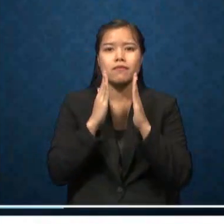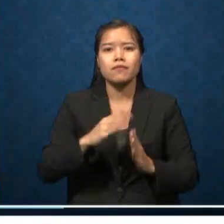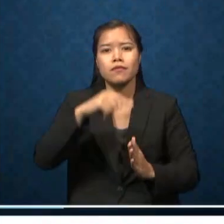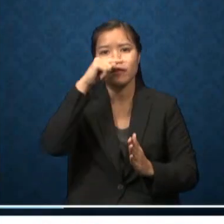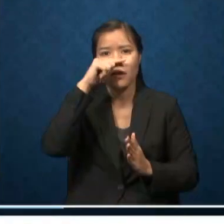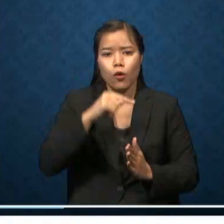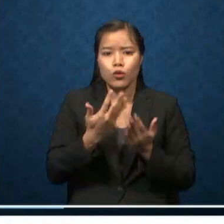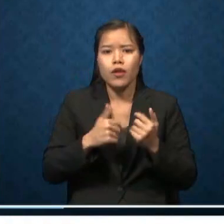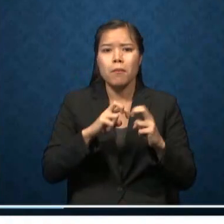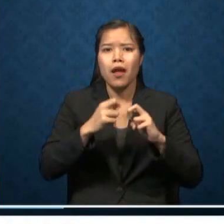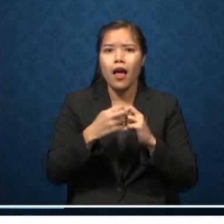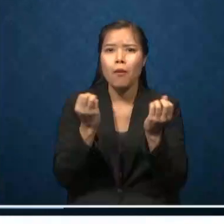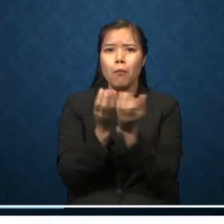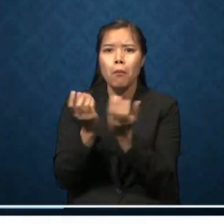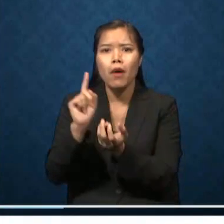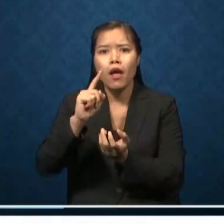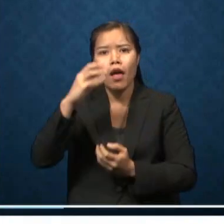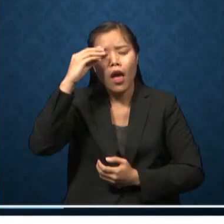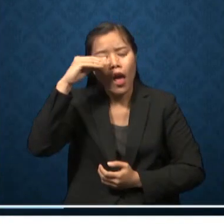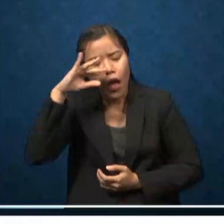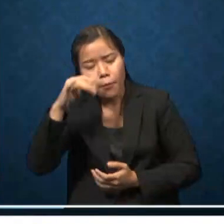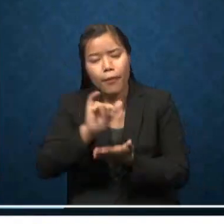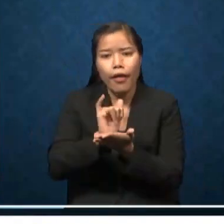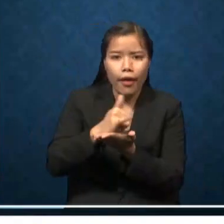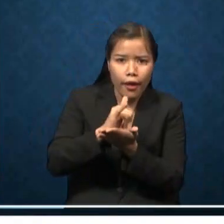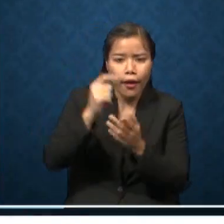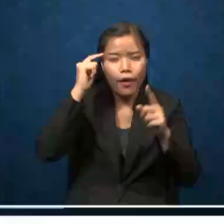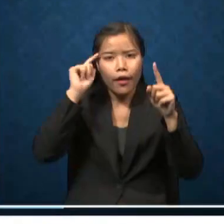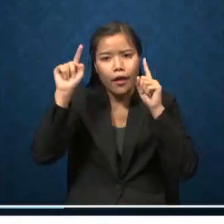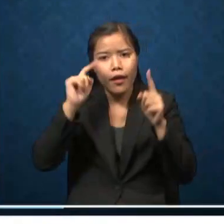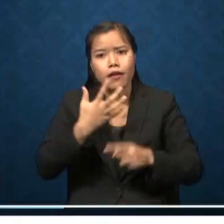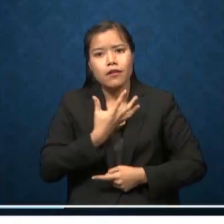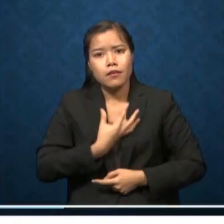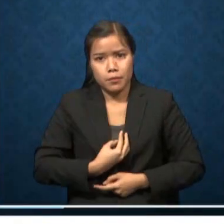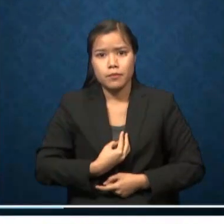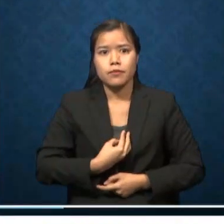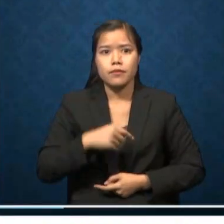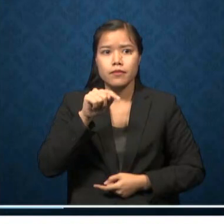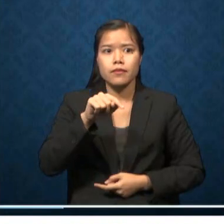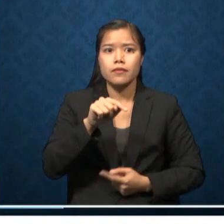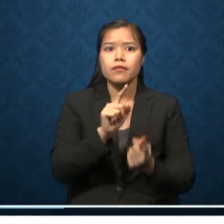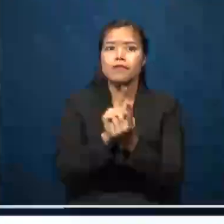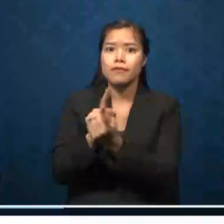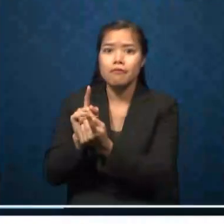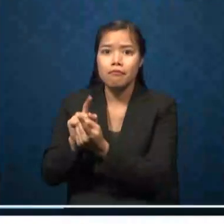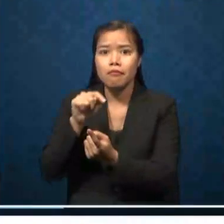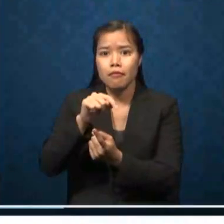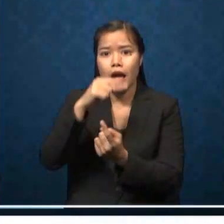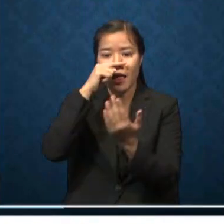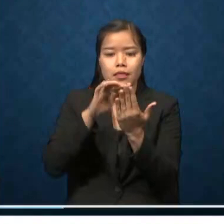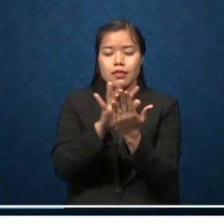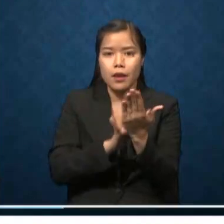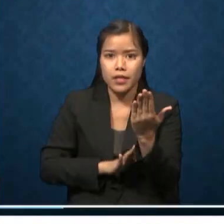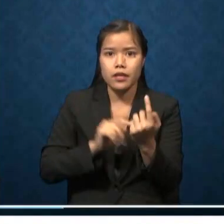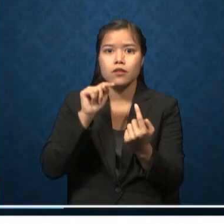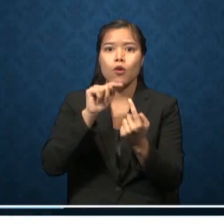ปัญหาส่วนใหญ่ก็คือนอนไม่หลับจำไม่ดีมีกังวลบ่นซึมเศร้าอันนี้เป็นเซี่ที่เรา implementไปทั่วประเทศผ่านกรม